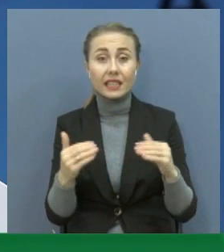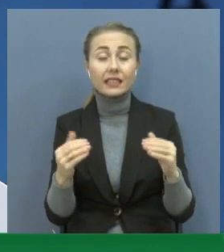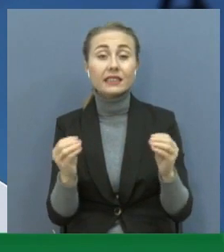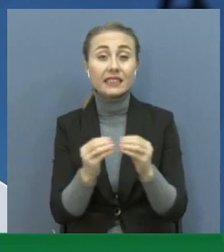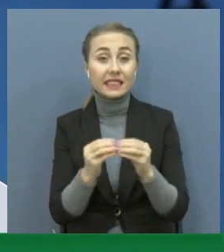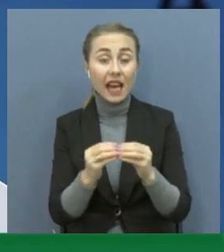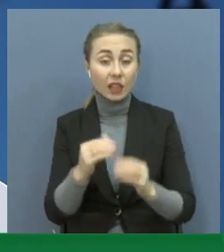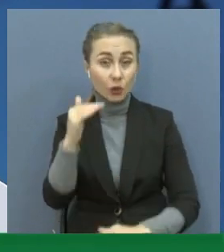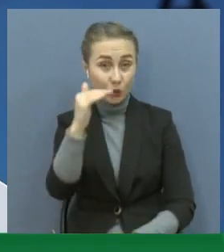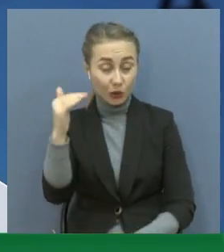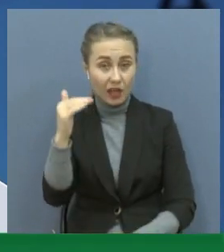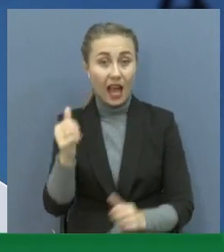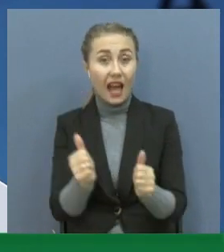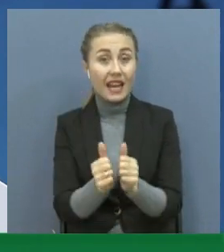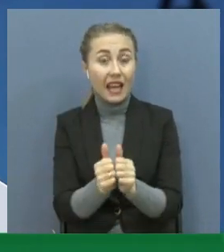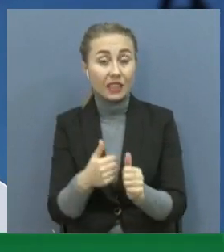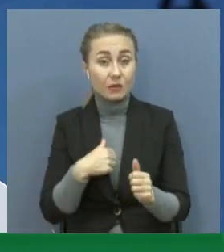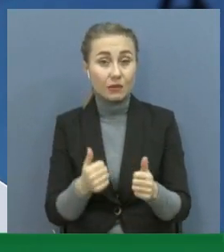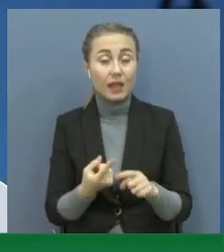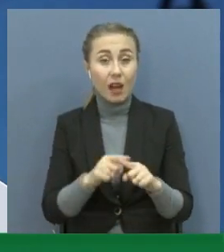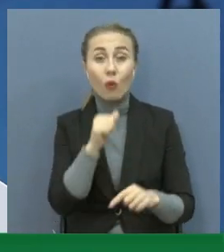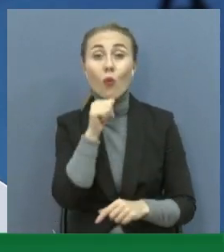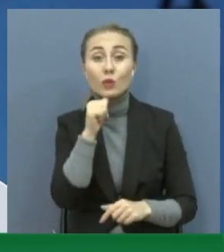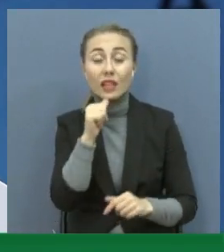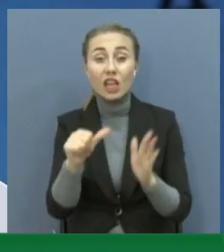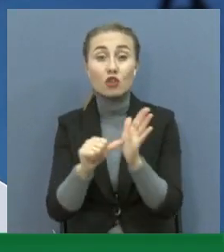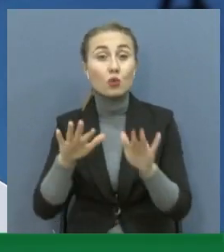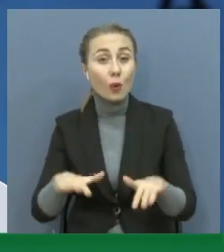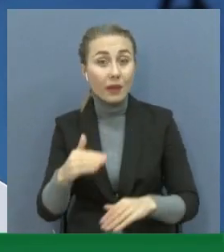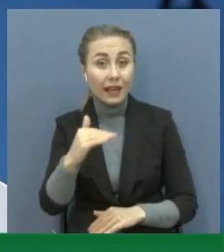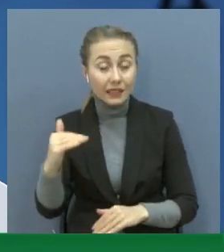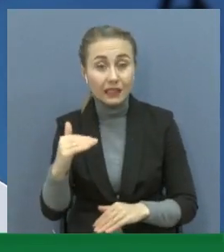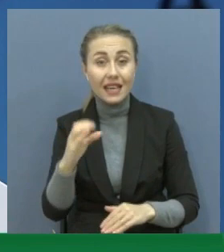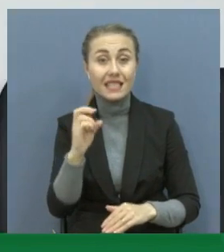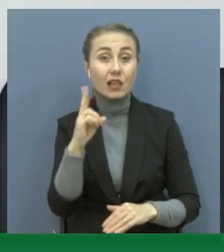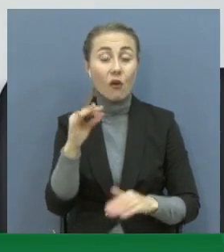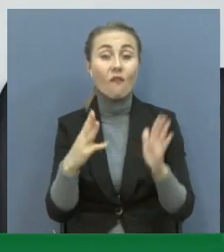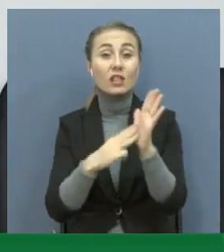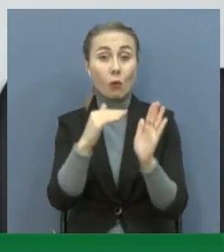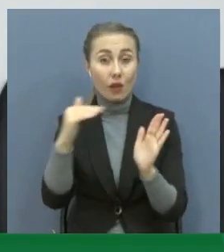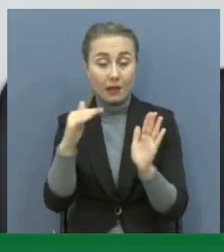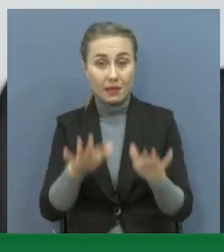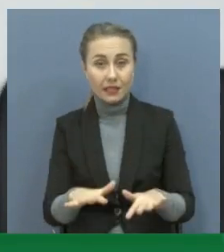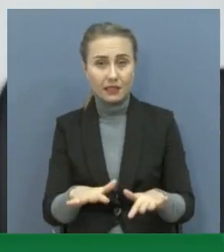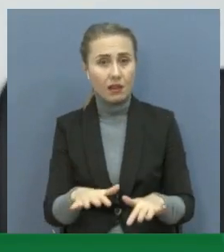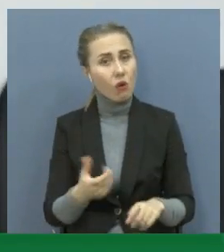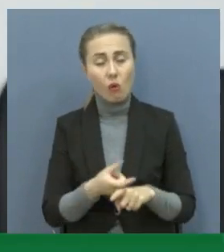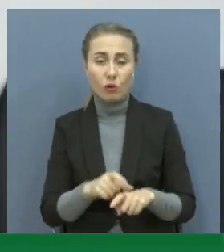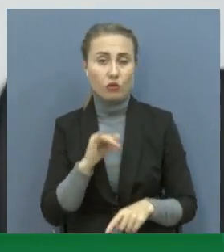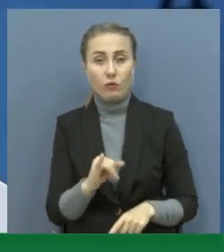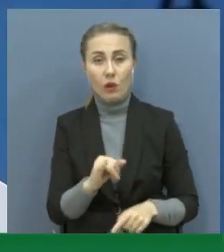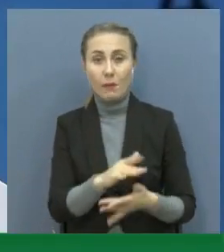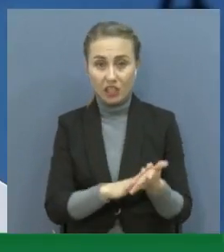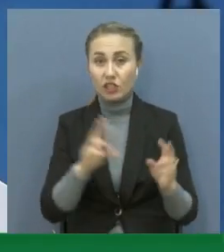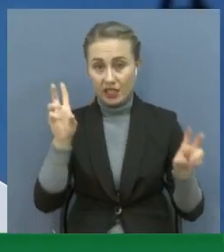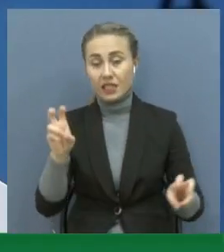когда рядышком соседи наши Кустанай находится на 6-м месте, СКО на 8-м месте. Коллеги, да. Очень плохо. Продолжение темы,